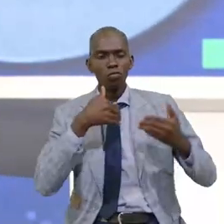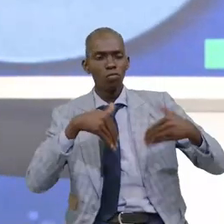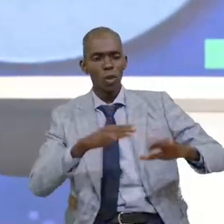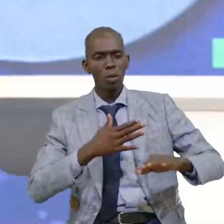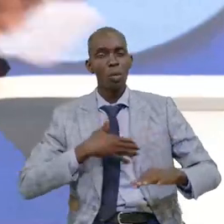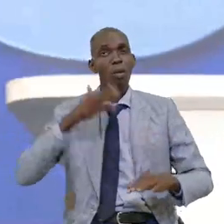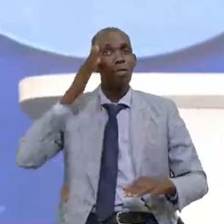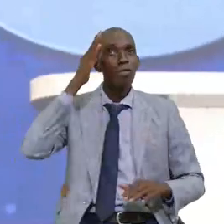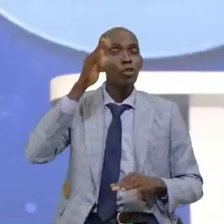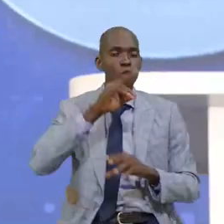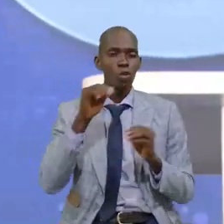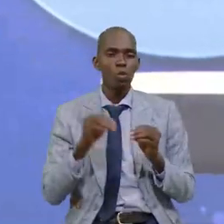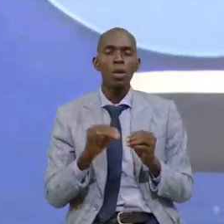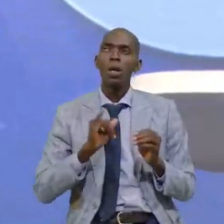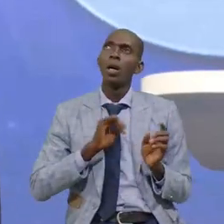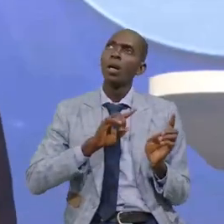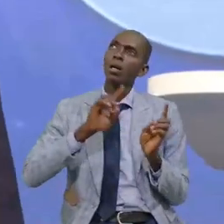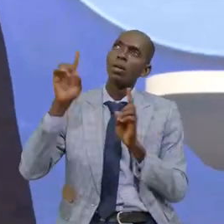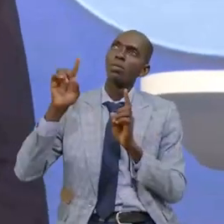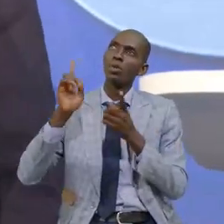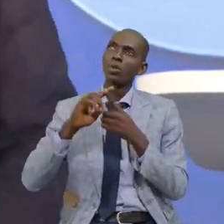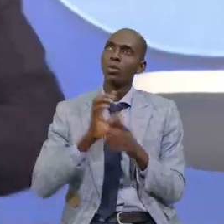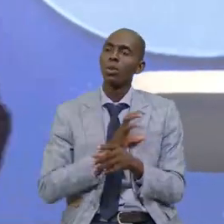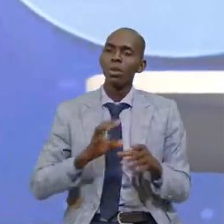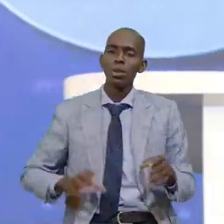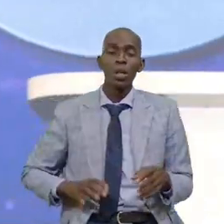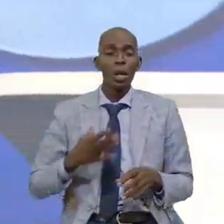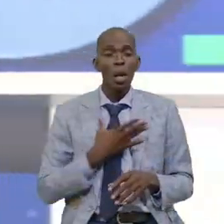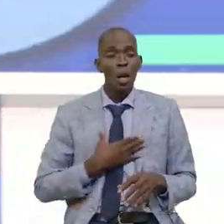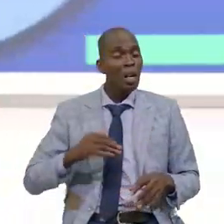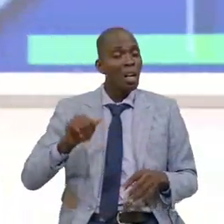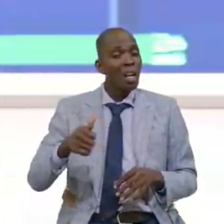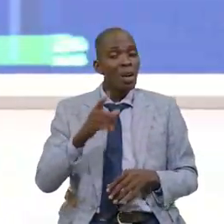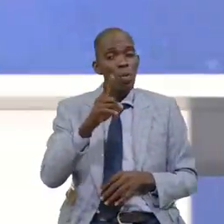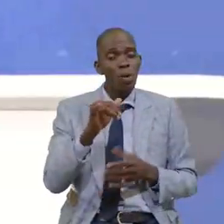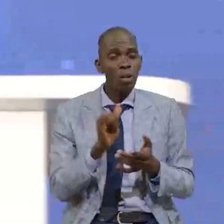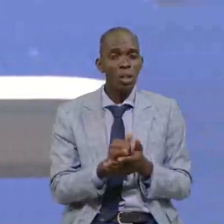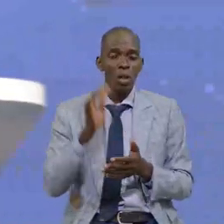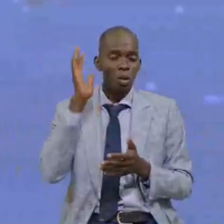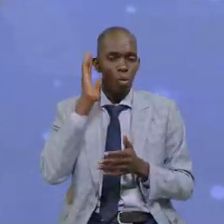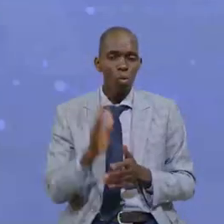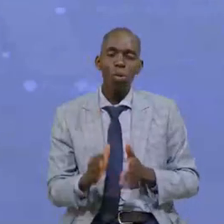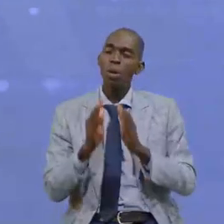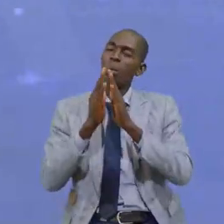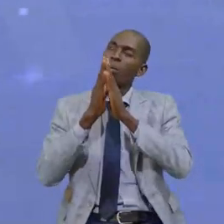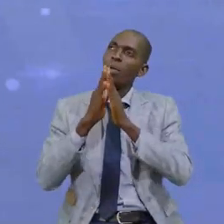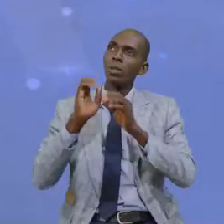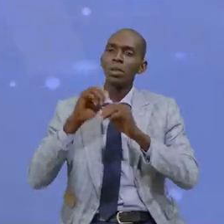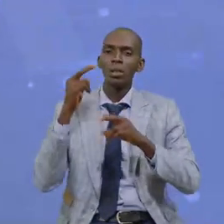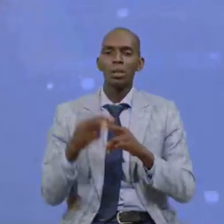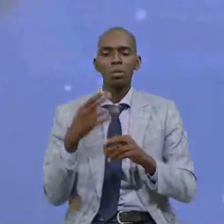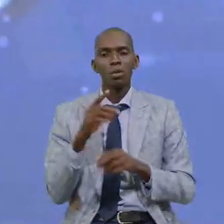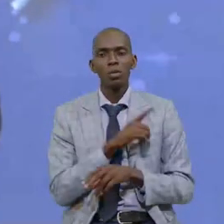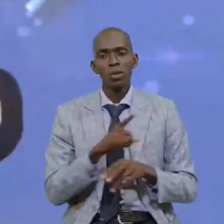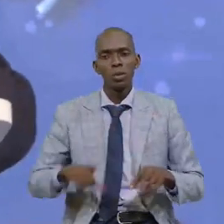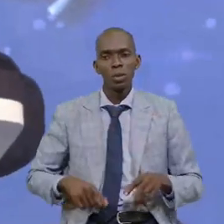Je viens. Et je viens à Christ. Quiconque invoquera le nom du Seigneur sera